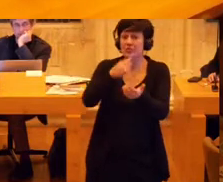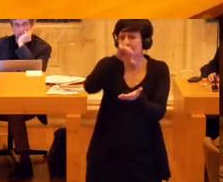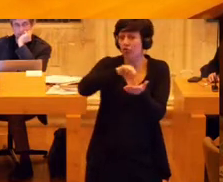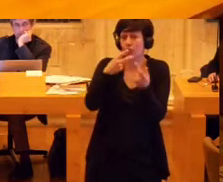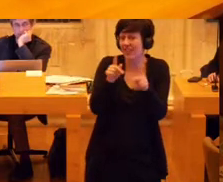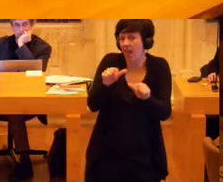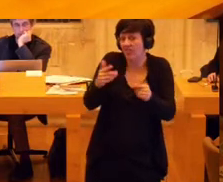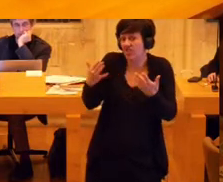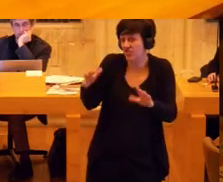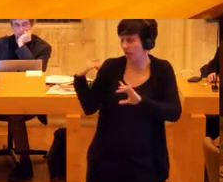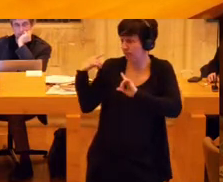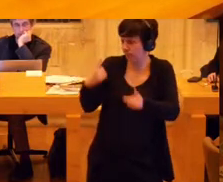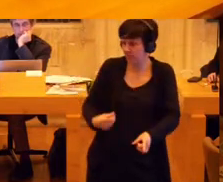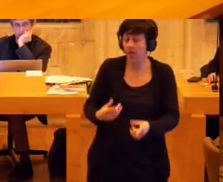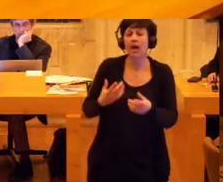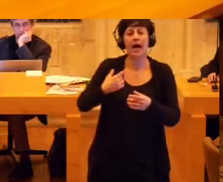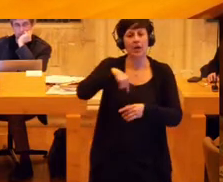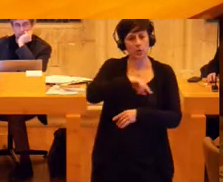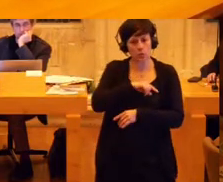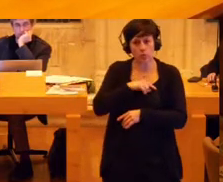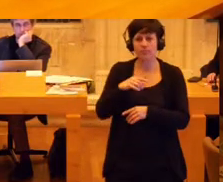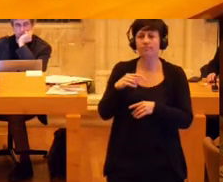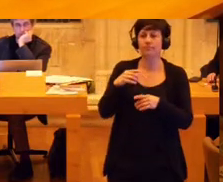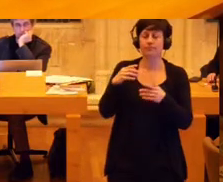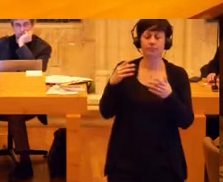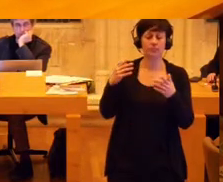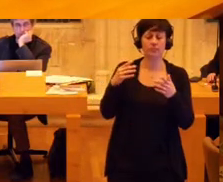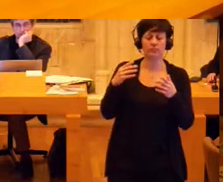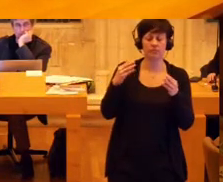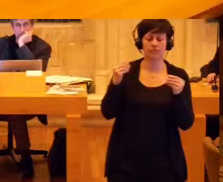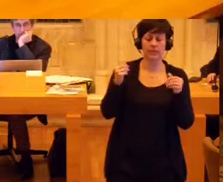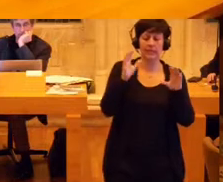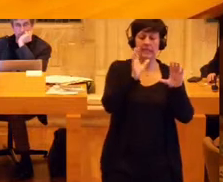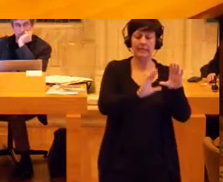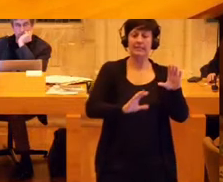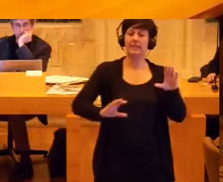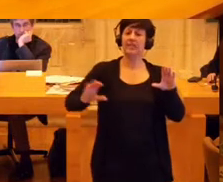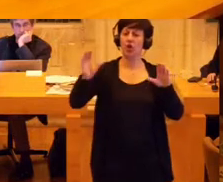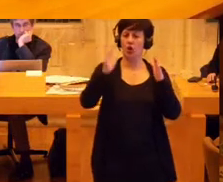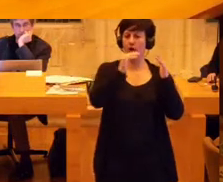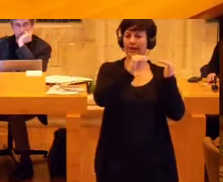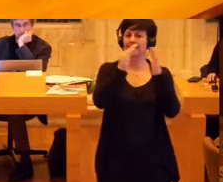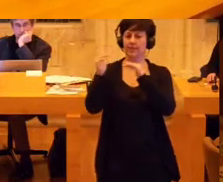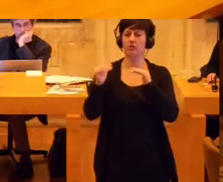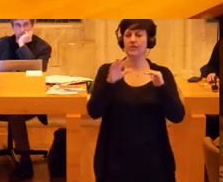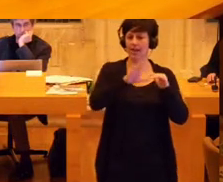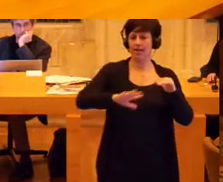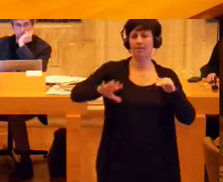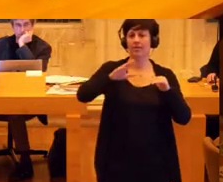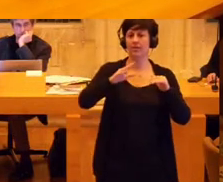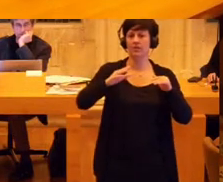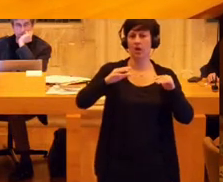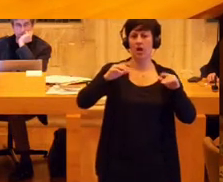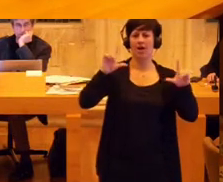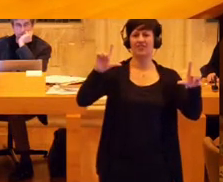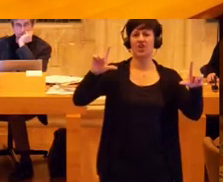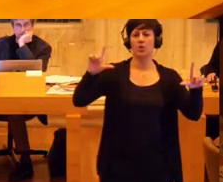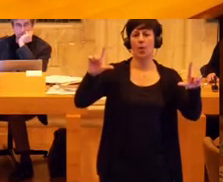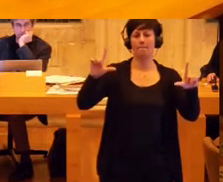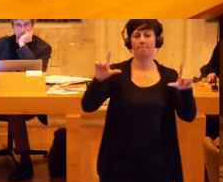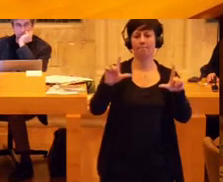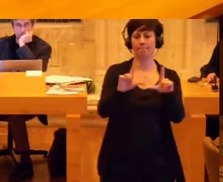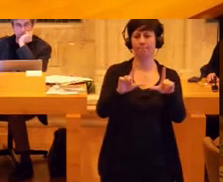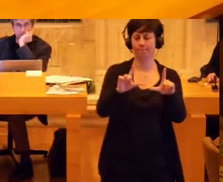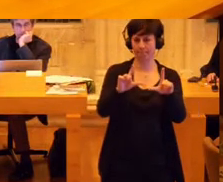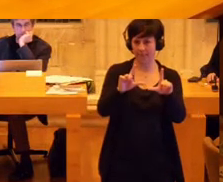on vient restreindre la superficie dans les secteurs à majorité résidentielle, les affichages,